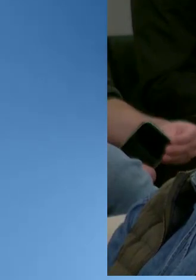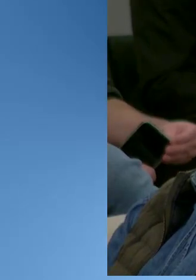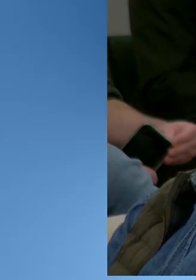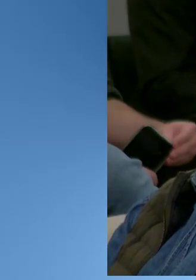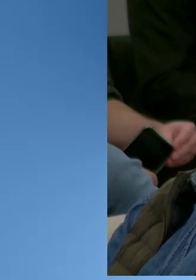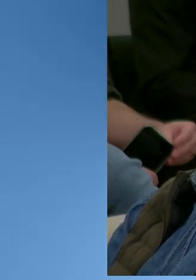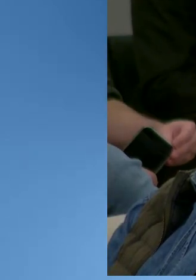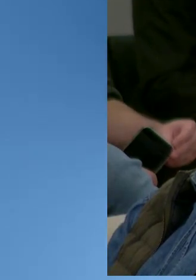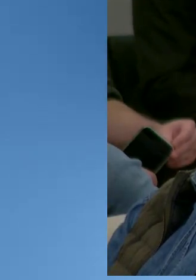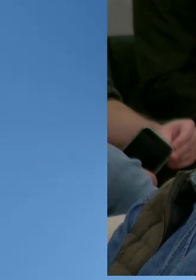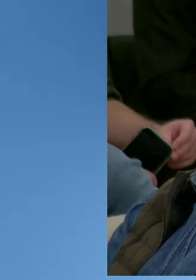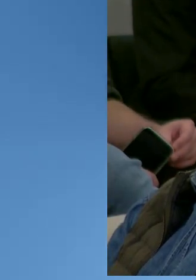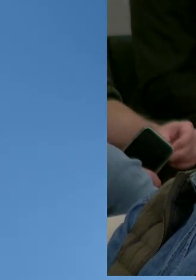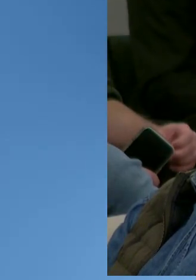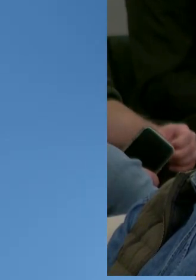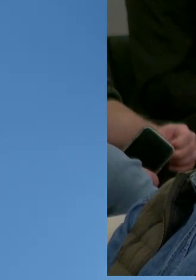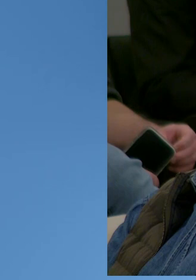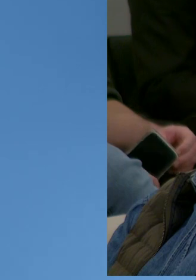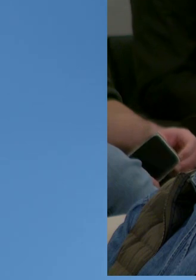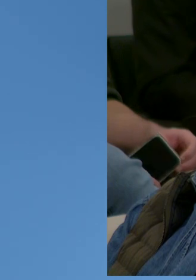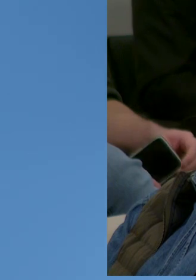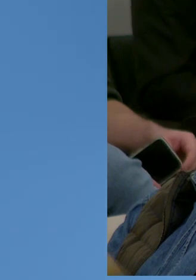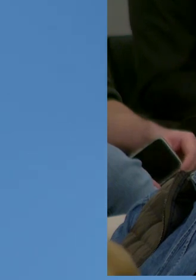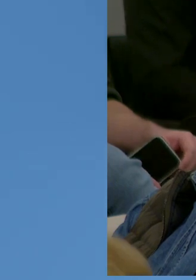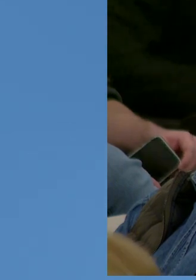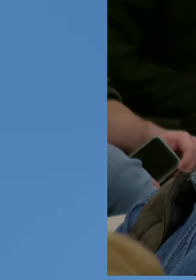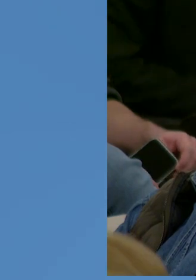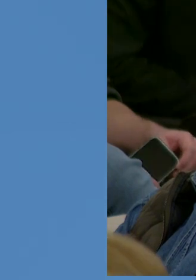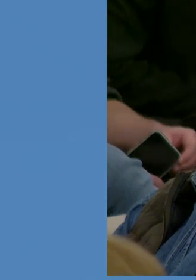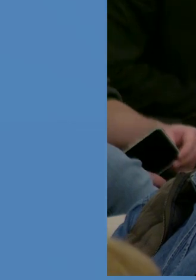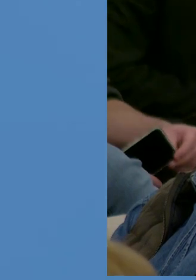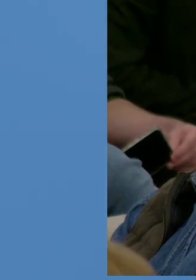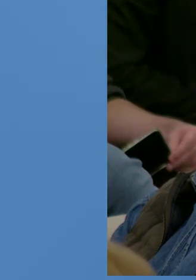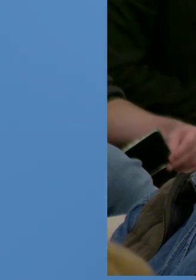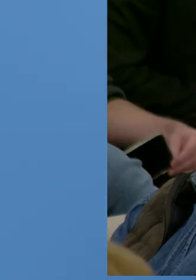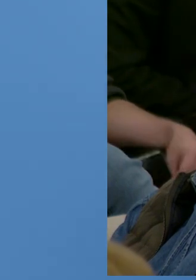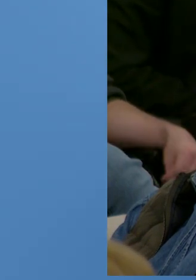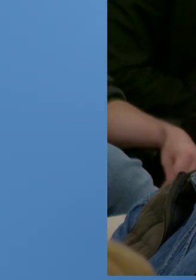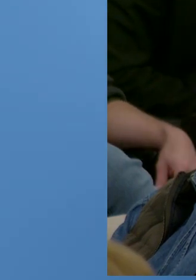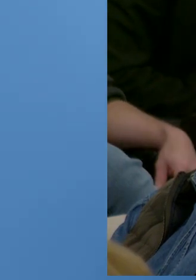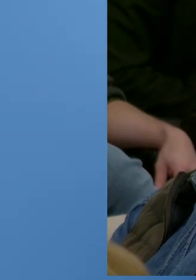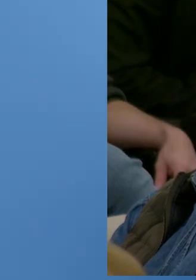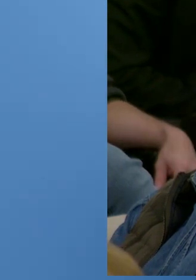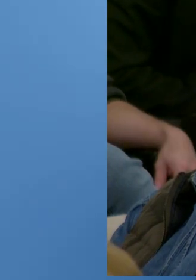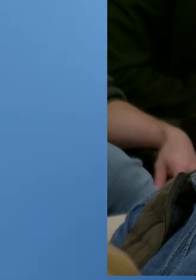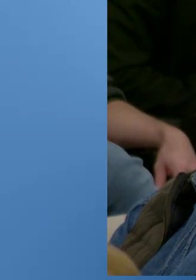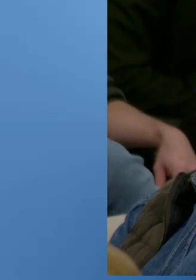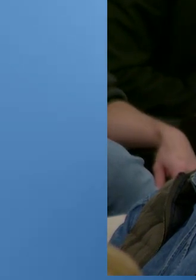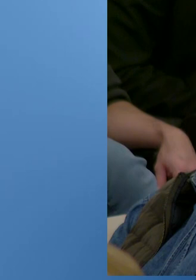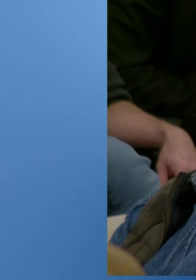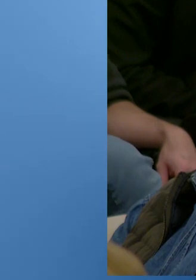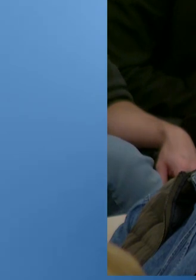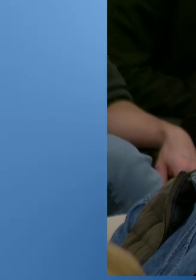mais c'est quand même un peu irresponsable vous vous devez enfin et d'ailleurs vous m'aviez dit à un moment donné je sais plus c en conseil municipal en commission que cette